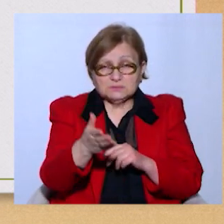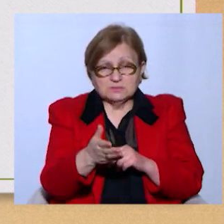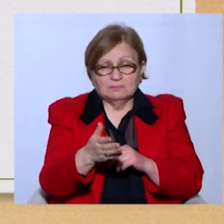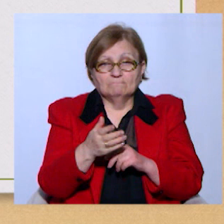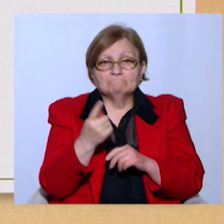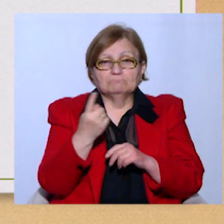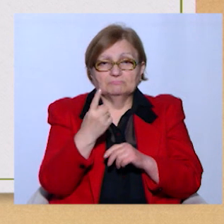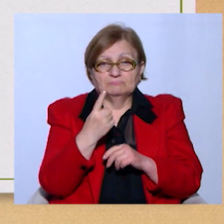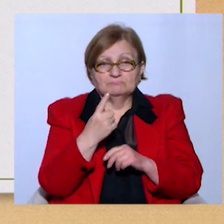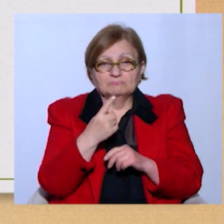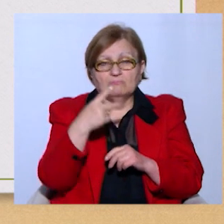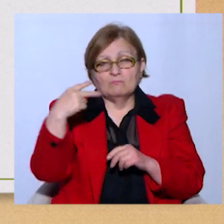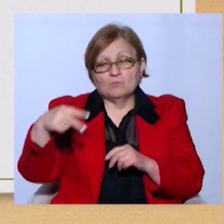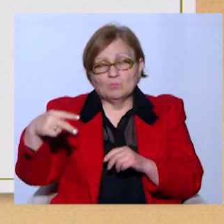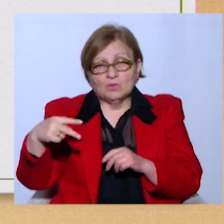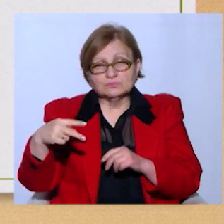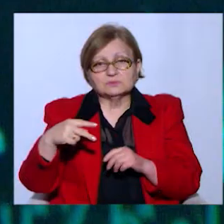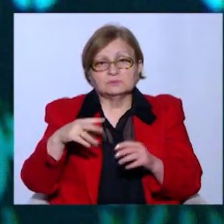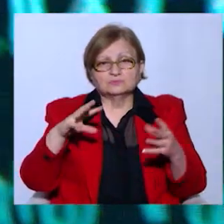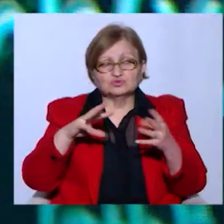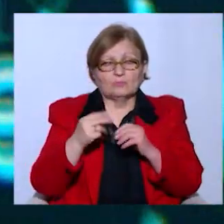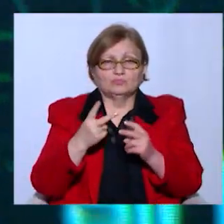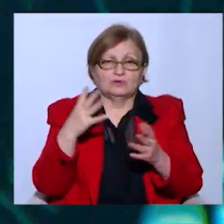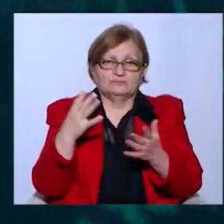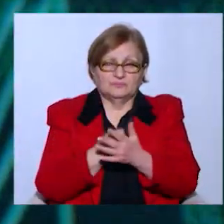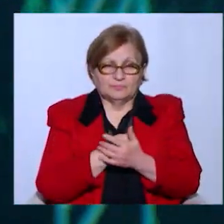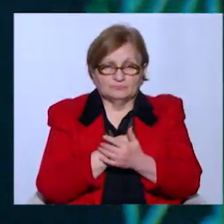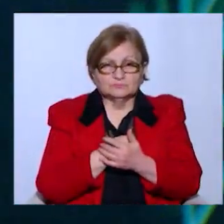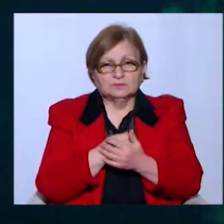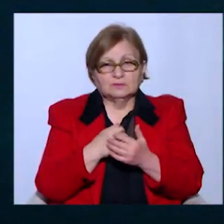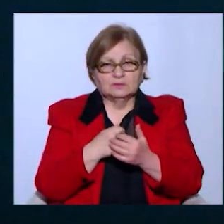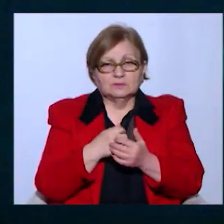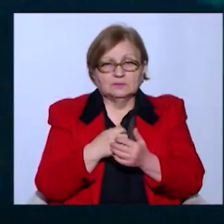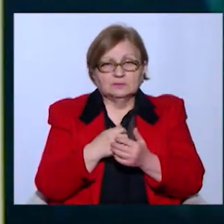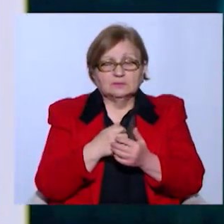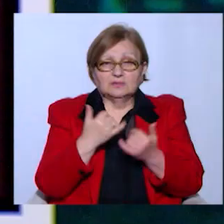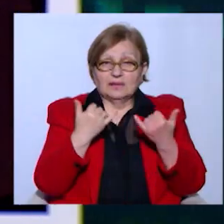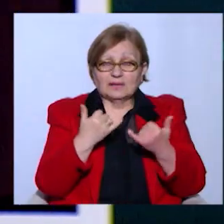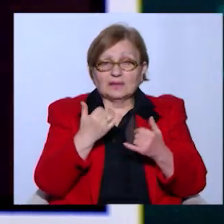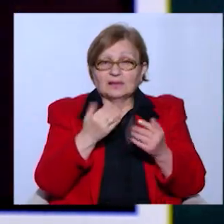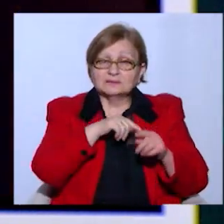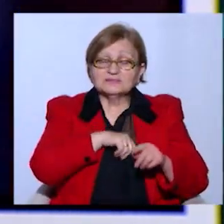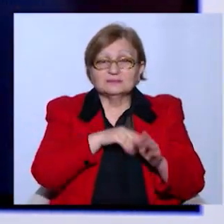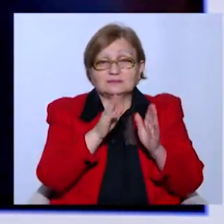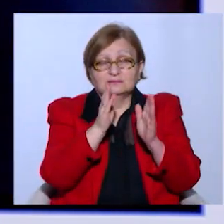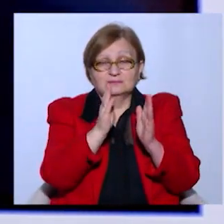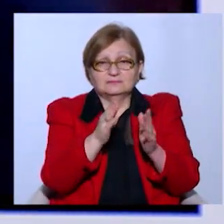პირველიდან 20 წევრის ჩათვლით ჯამი უნდა ვიპოვოთ. მოდით ეს აი ესეთი თვისებით